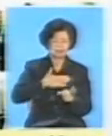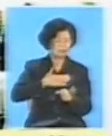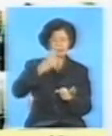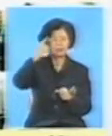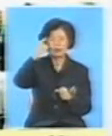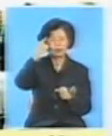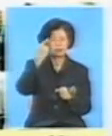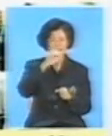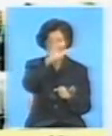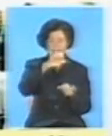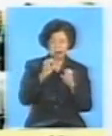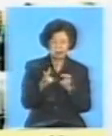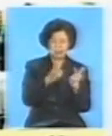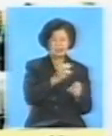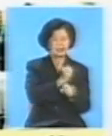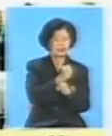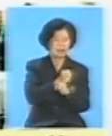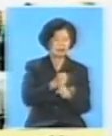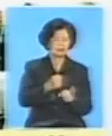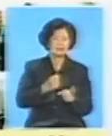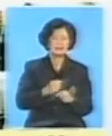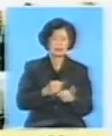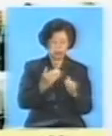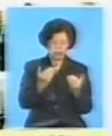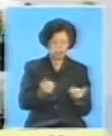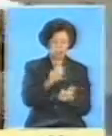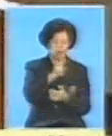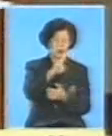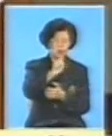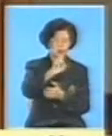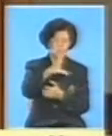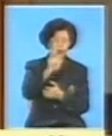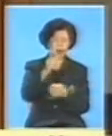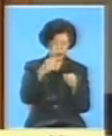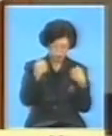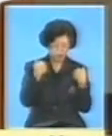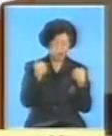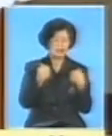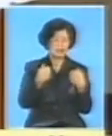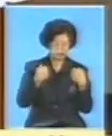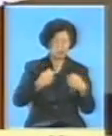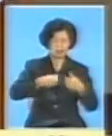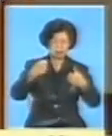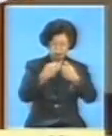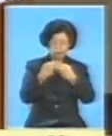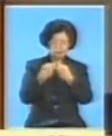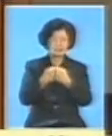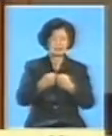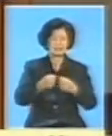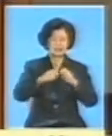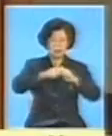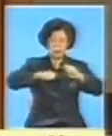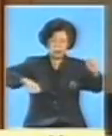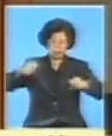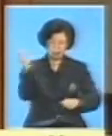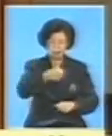ม่เข็ดกันอ่ะวันนี้คสช.ยังอยู่เลยก็ยังตีไอ้ดาบฟันกันไล่ยิงอยู่บนรถเมย์มันได้ไงแสด